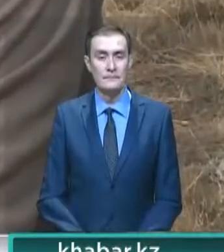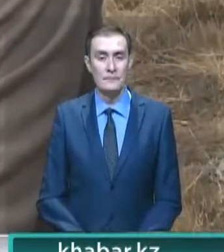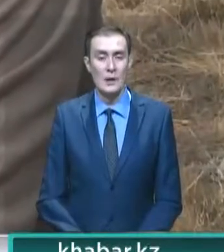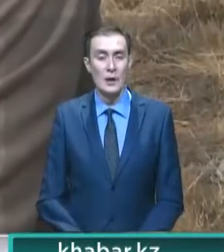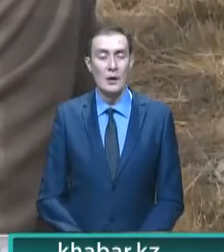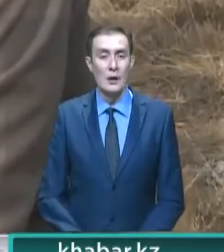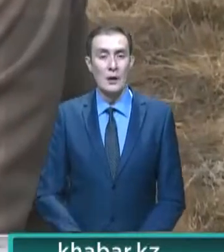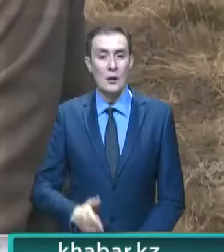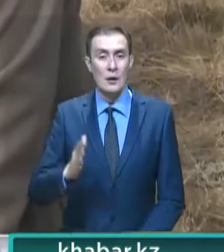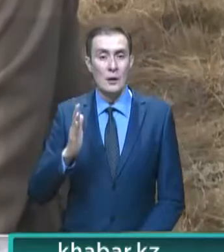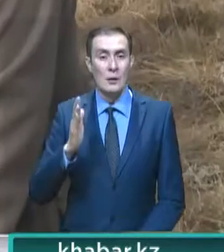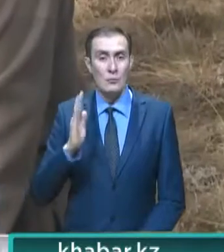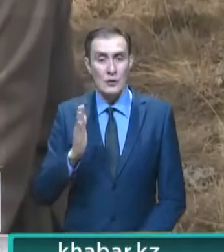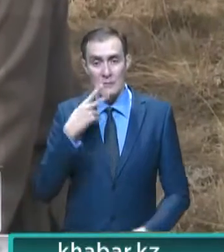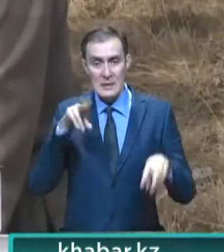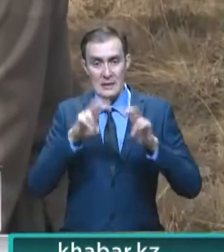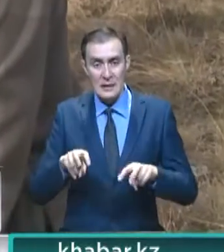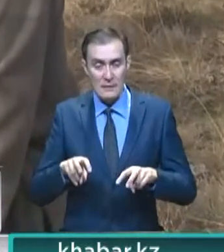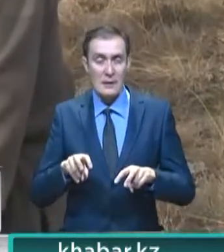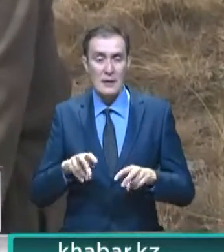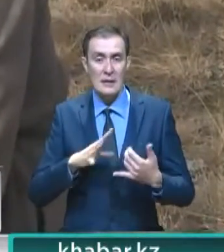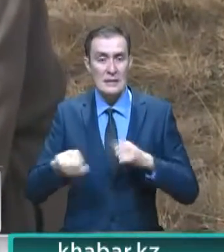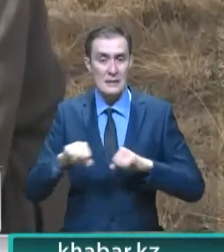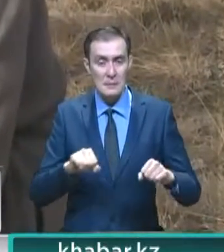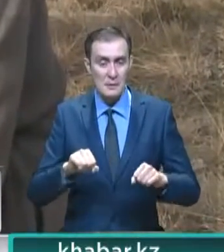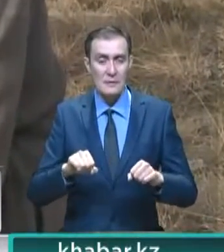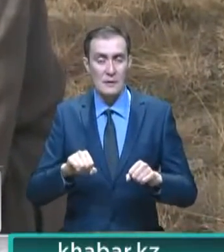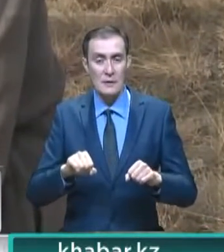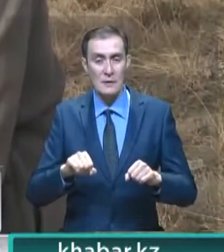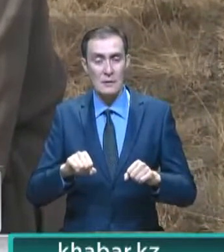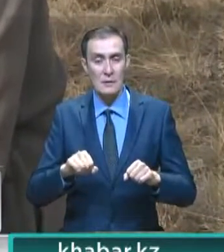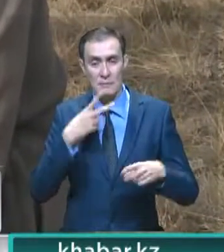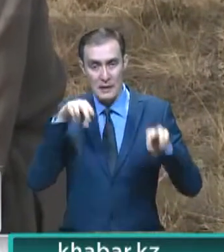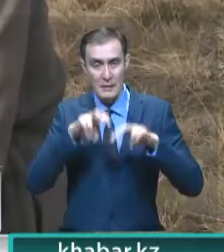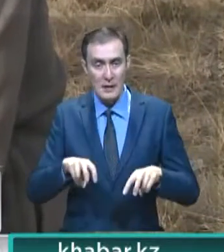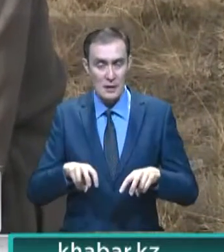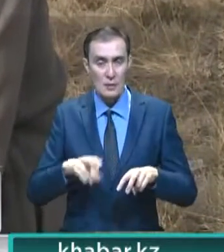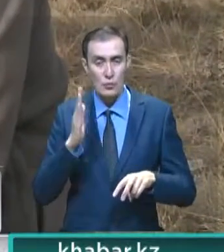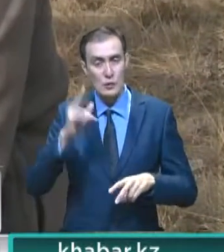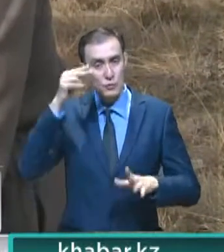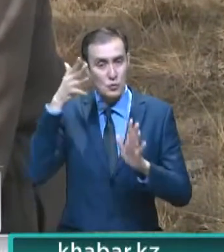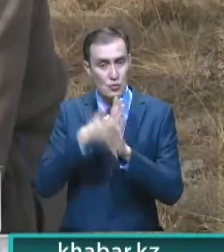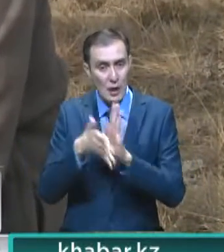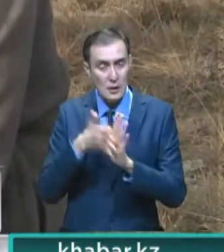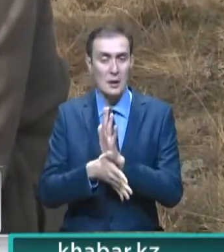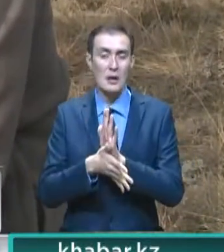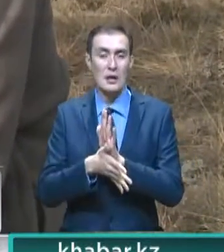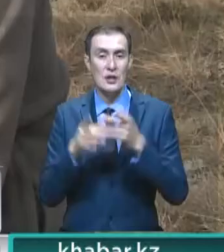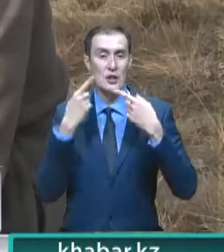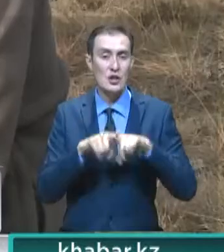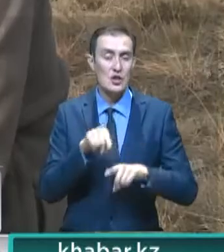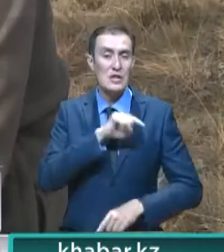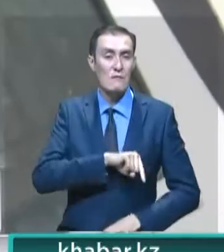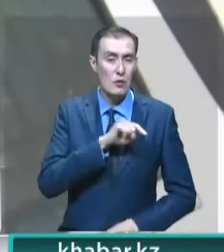Производим сейсморазведочное исследование, так называемую инструментальную съемку делаем. Изучаем сейсмические